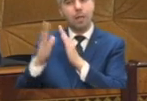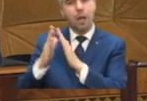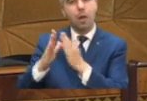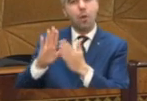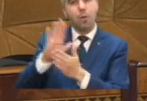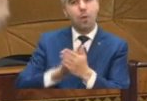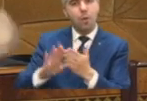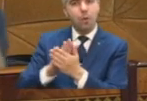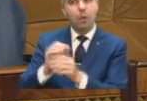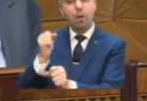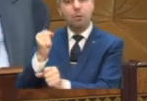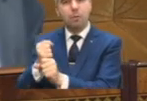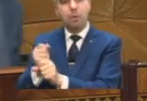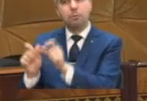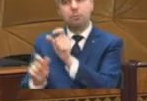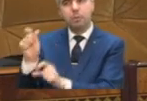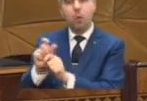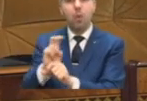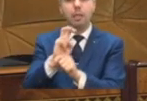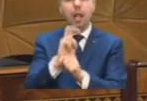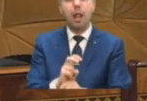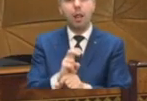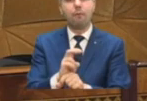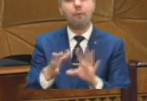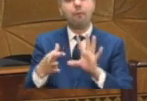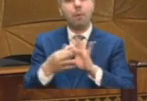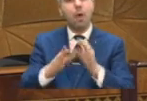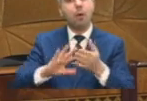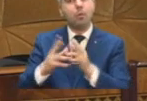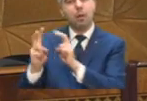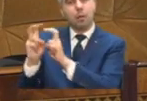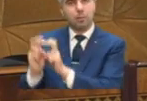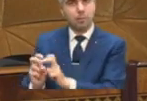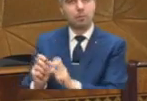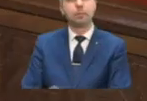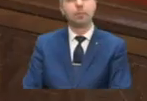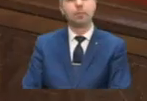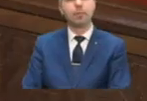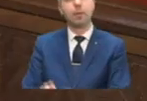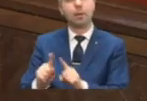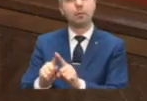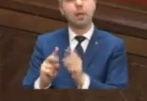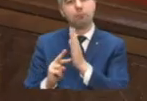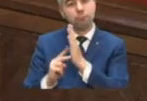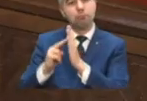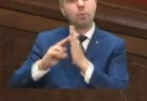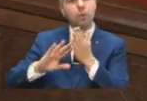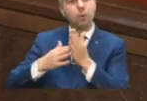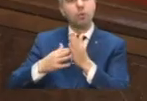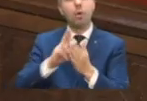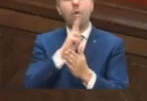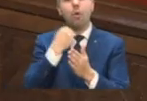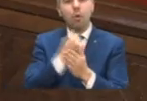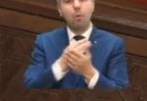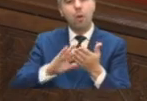على مناصب الشغل والتمويلات البنكية وعائدات الخزينة. وفي أفق التعافي التام لهذا القطاع فإن الحكومة